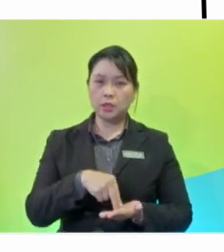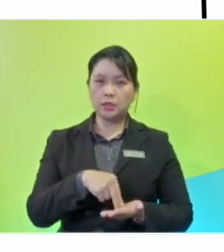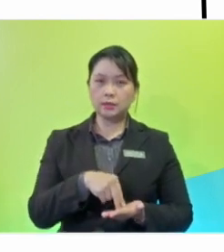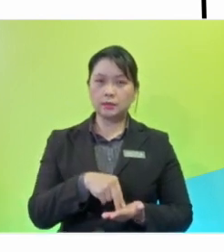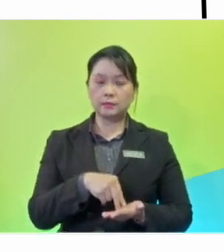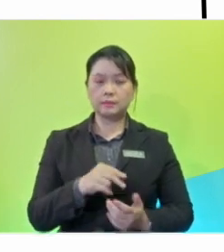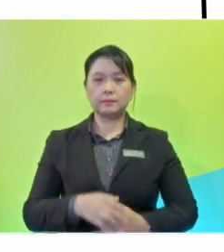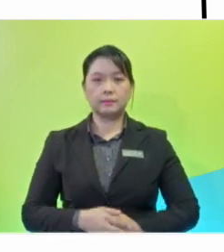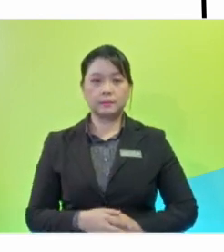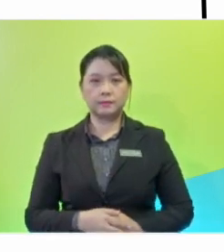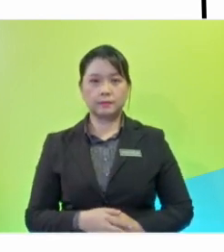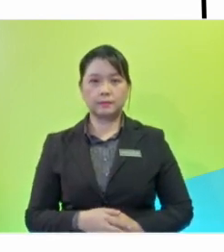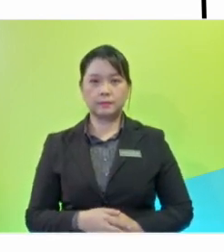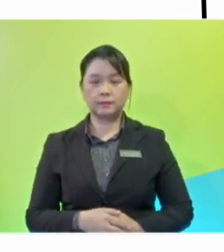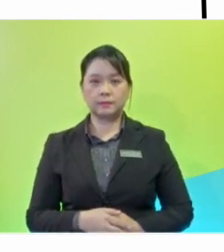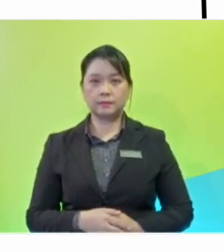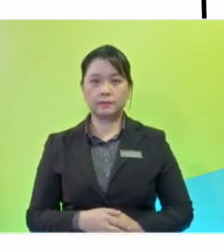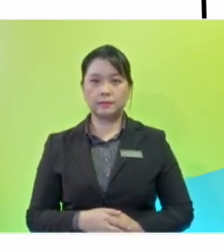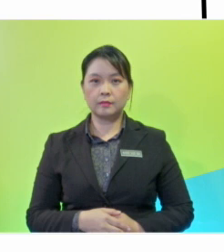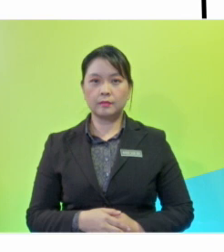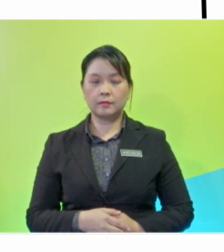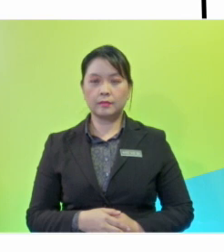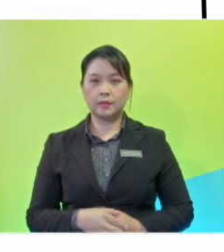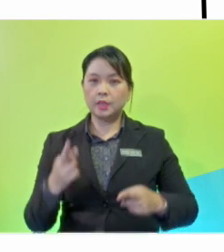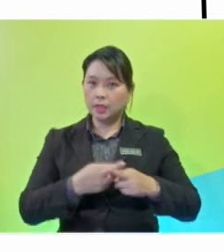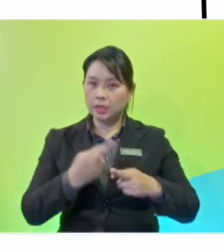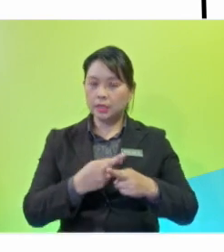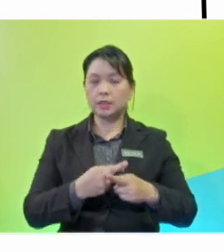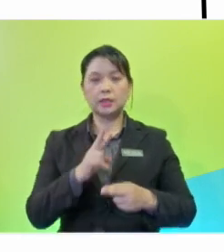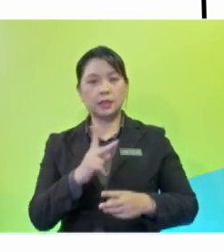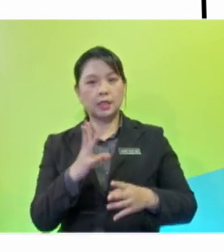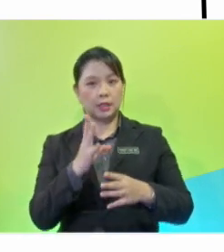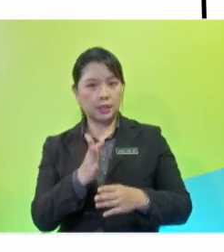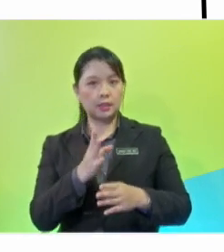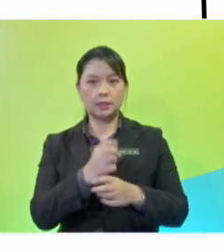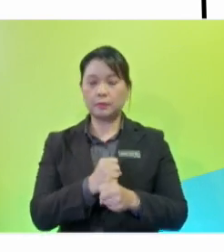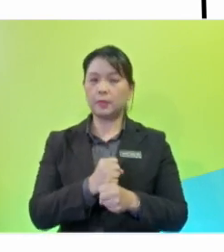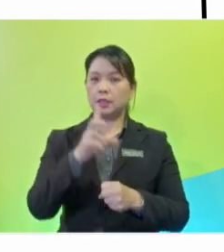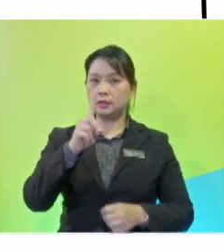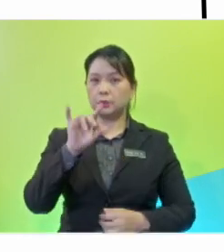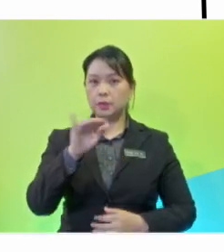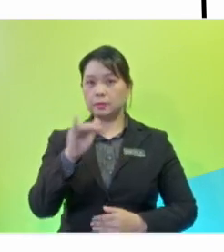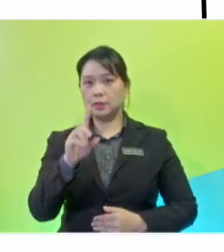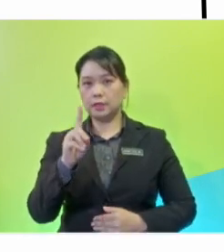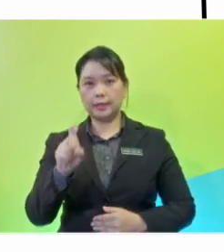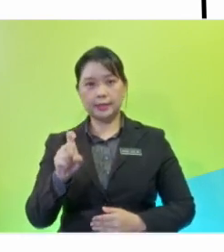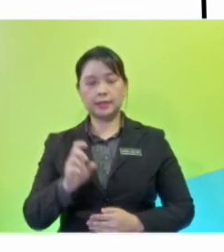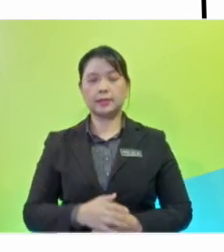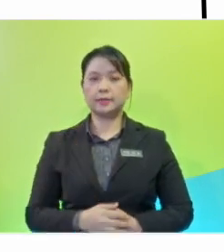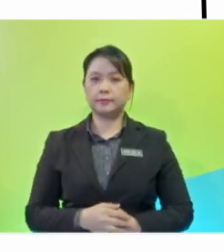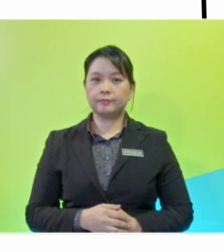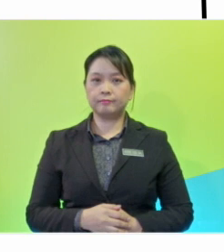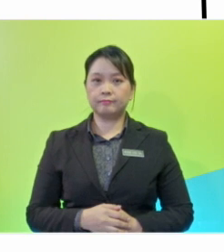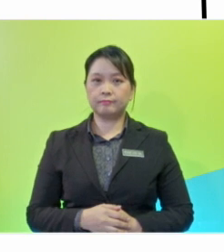-2 tolak 1 kemudian kita memudahkan dia Kenapa di wajah x = 1 tolak 4x² - 3